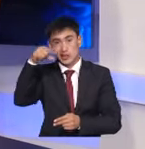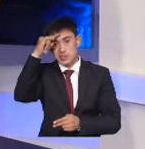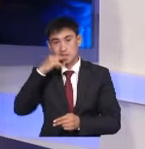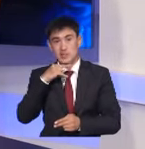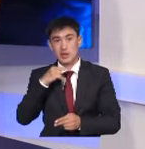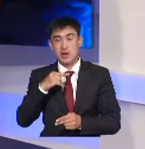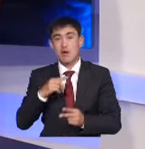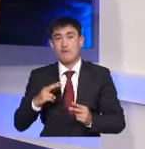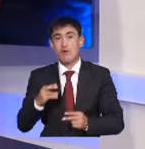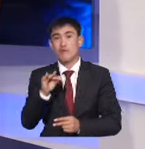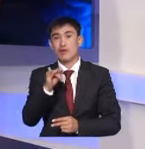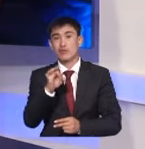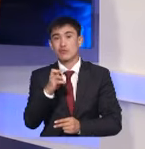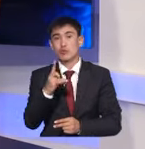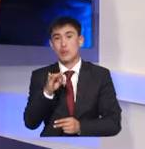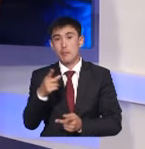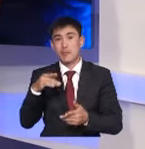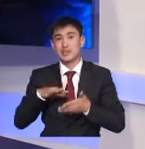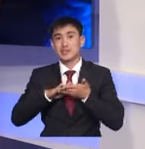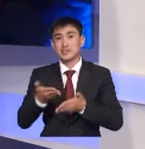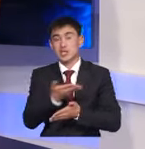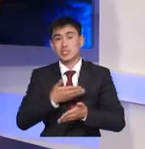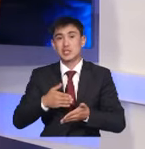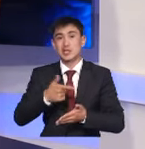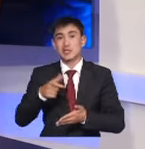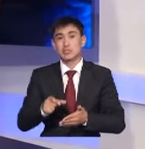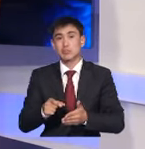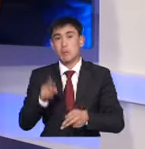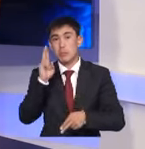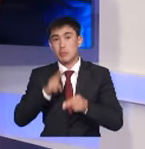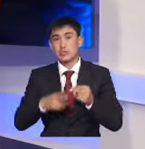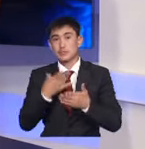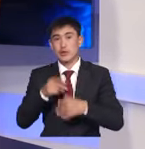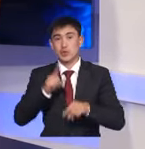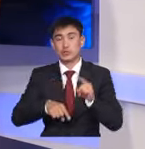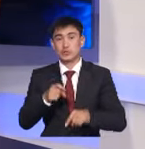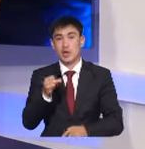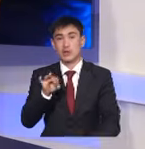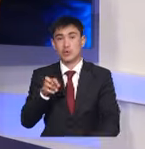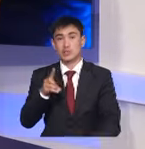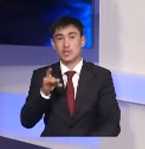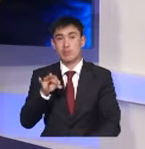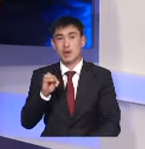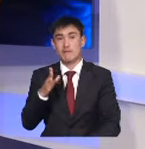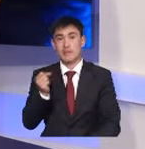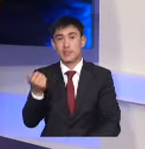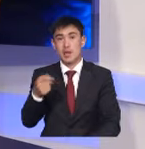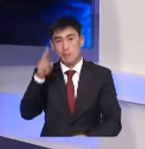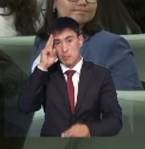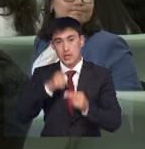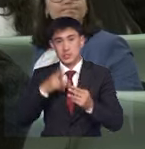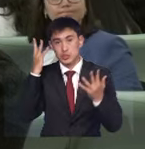Казахстана во Франкфурте на Майне обратились наши граждане по поводу пропажи своей родственницы Айгуль Сайлыбаевой.